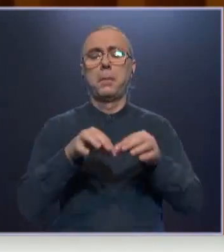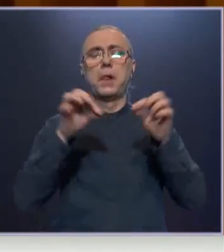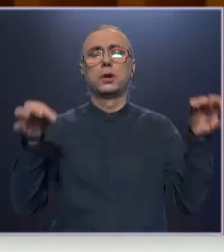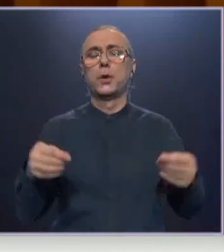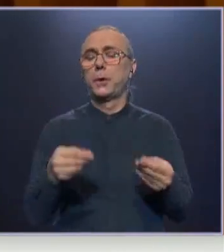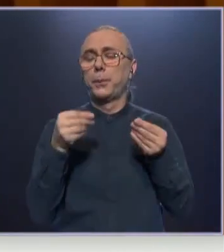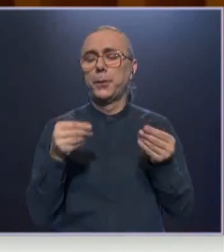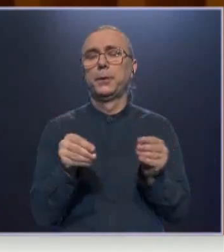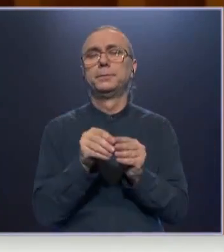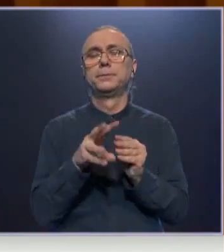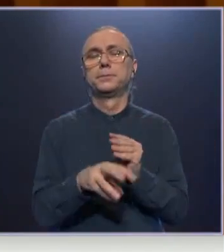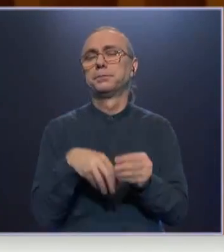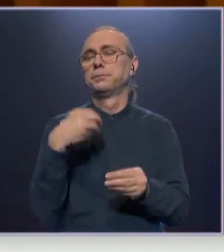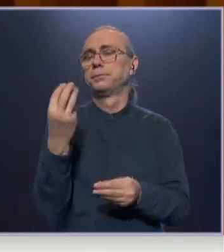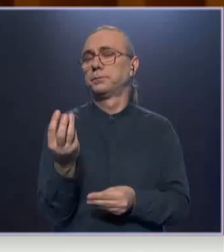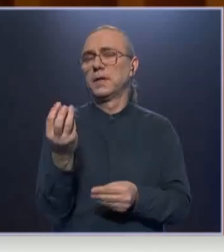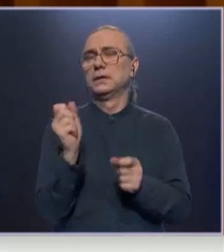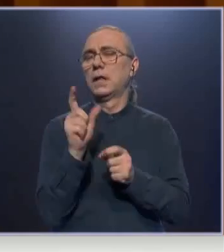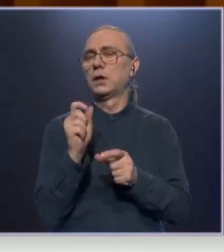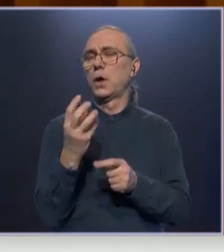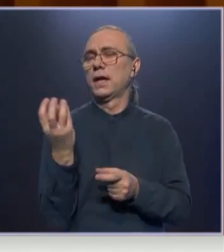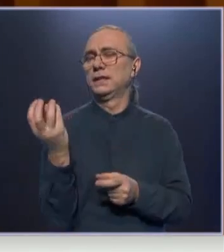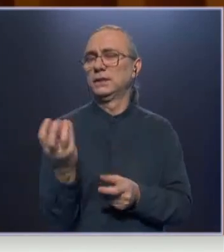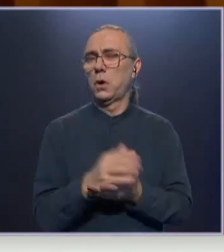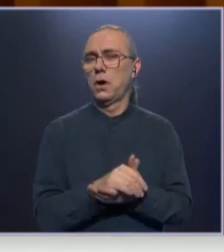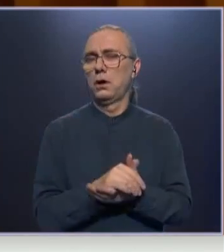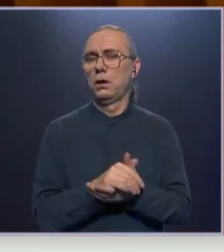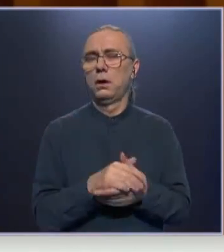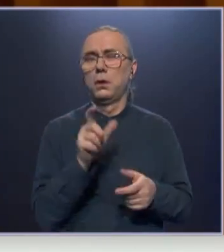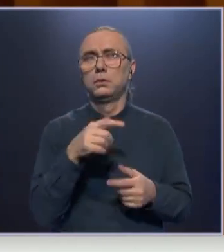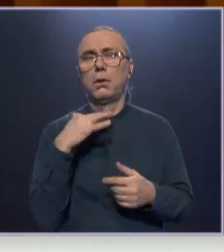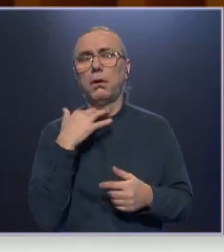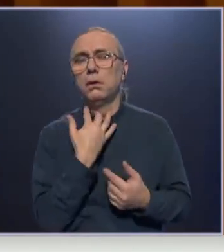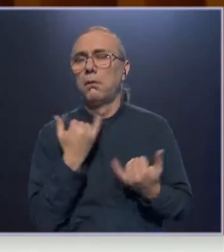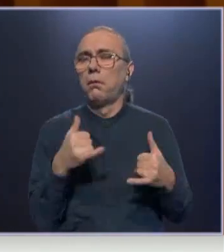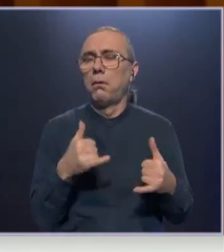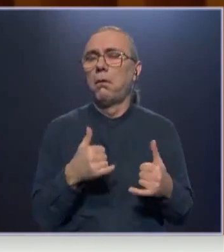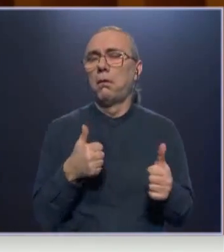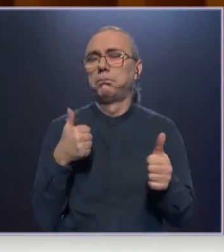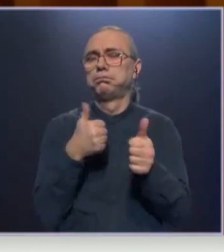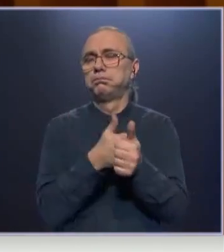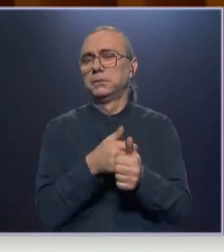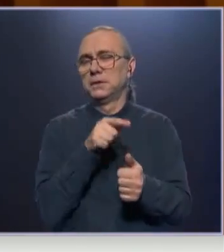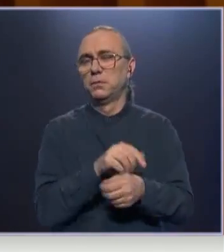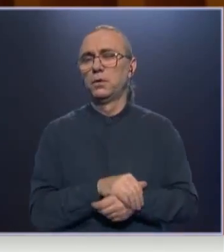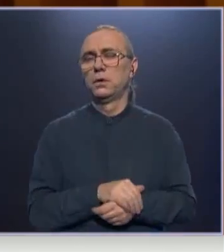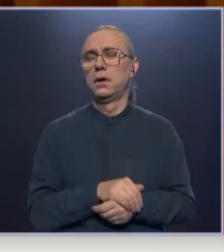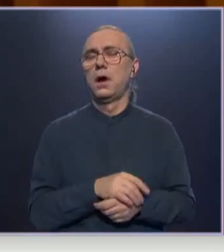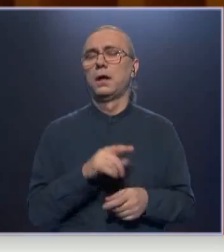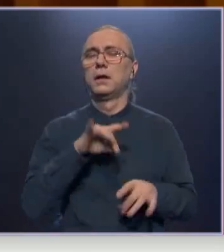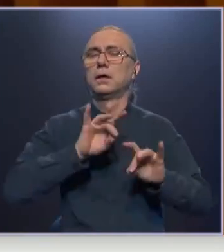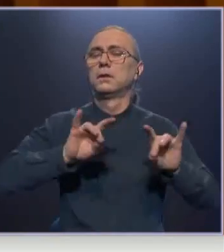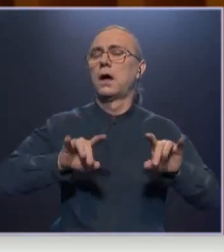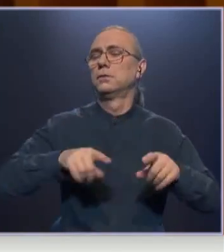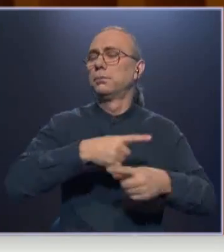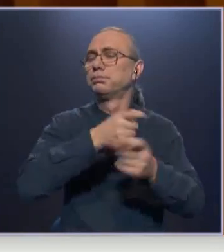платочка доставал золотое яйцо. Тысячи его последователей скажут, что он материализовывал предметы из